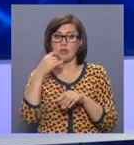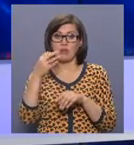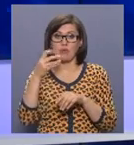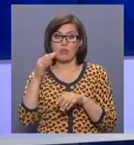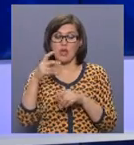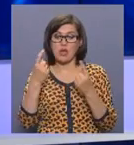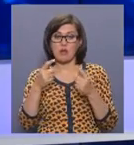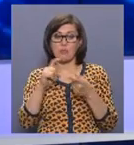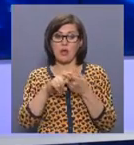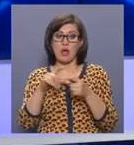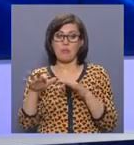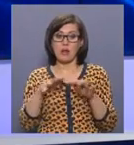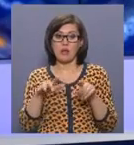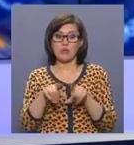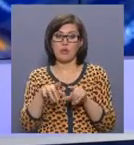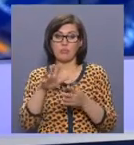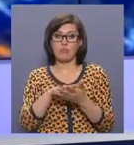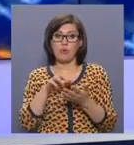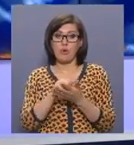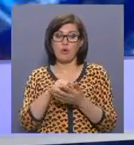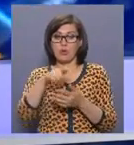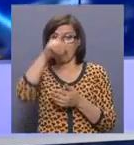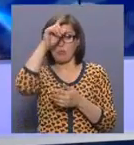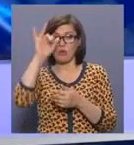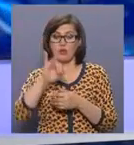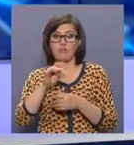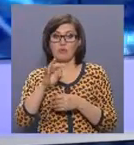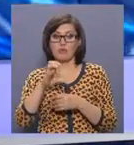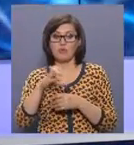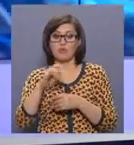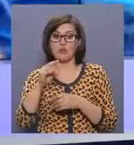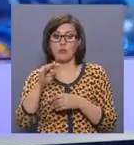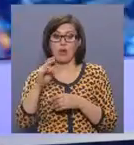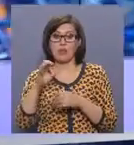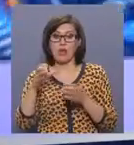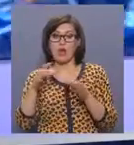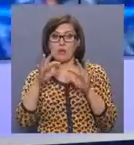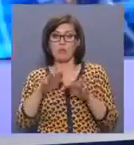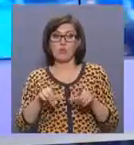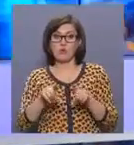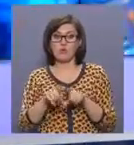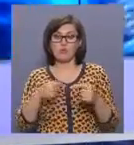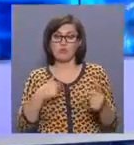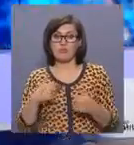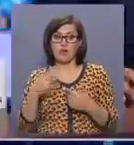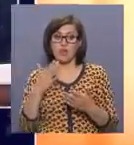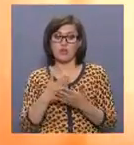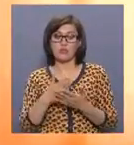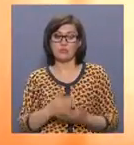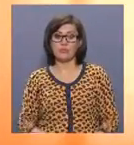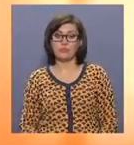ірі байланыс операторларын зақымдаса, Германияда бұл вирустан Deutsche Bank компьютерлері зардап шеккен.